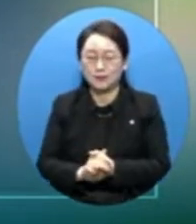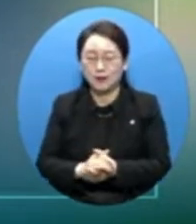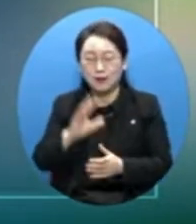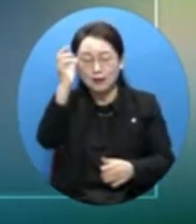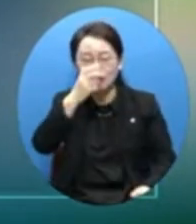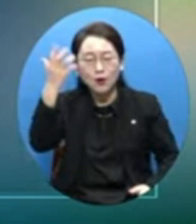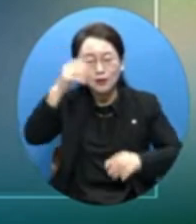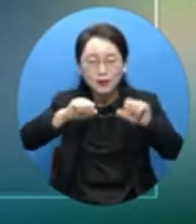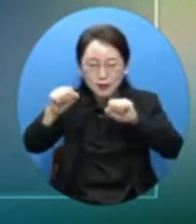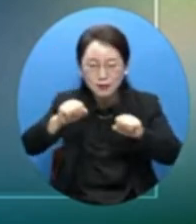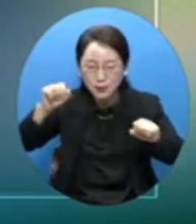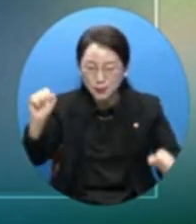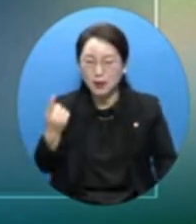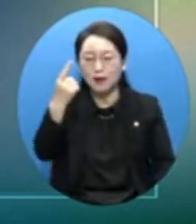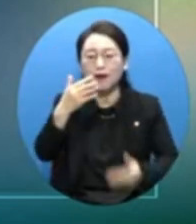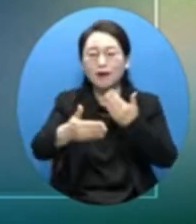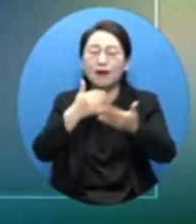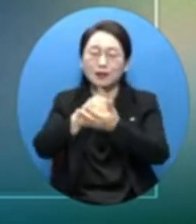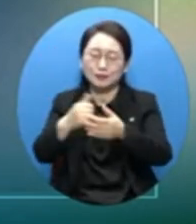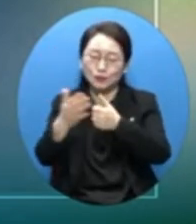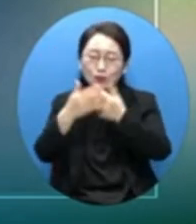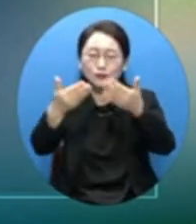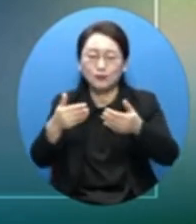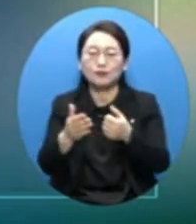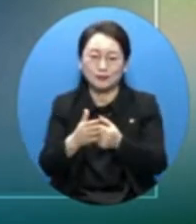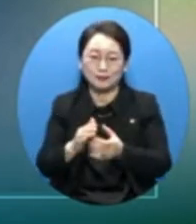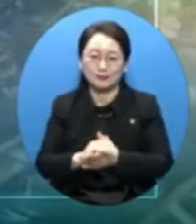것입니다. 하나님의 역사인 것입니다.